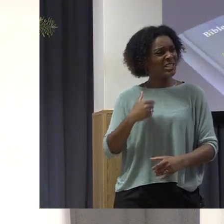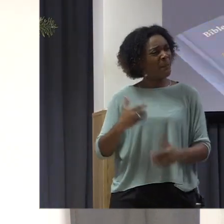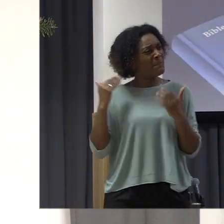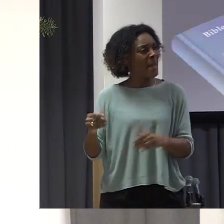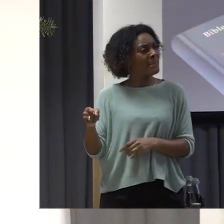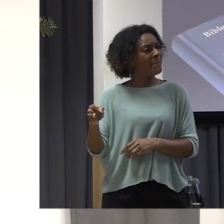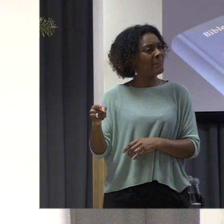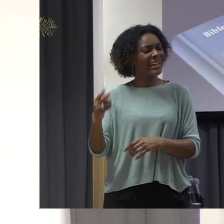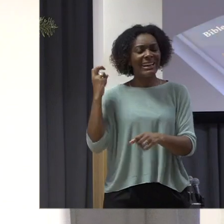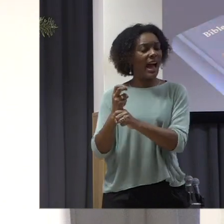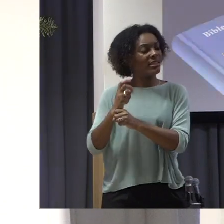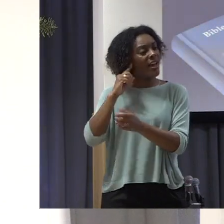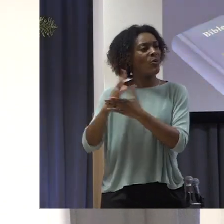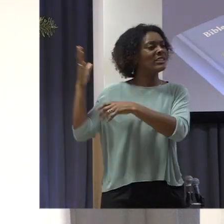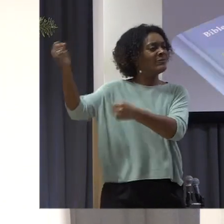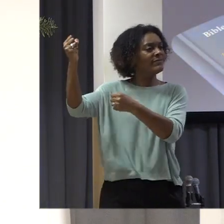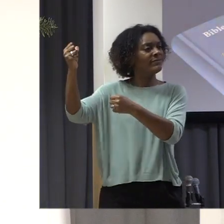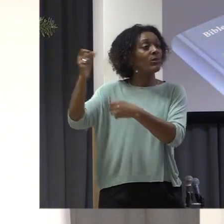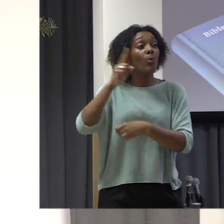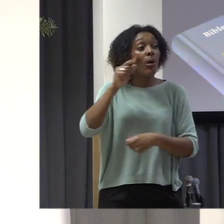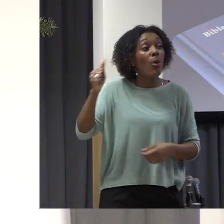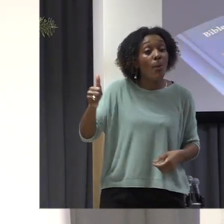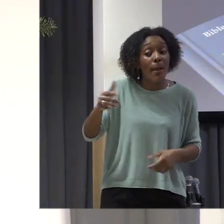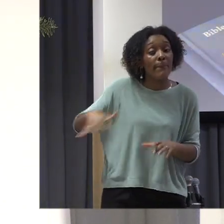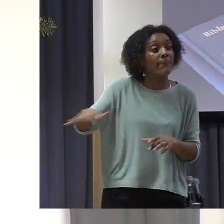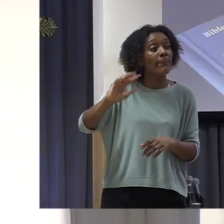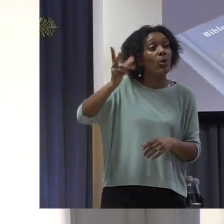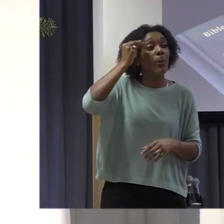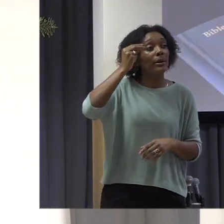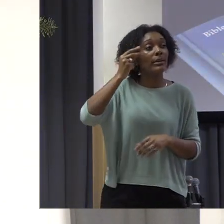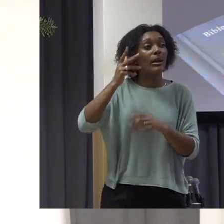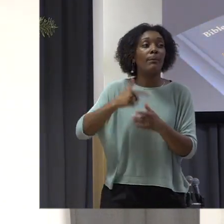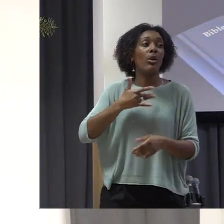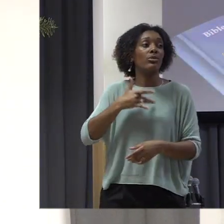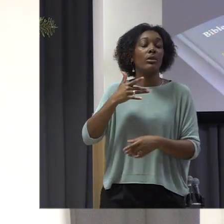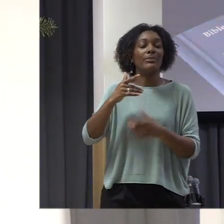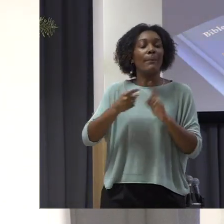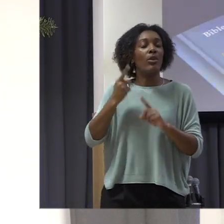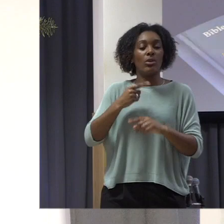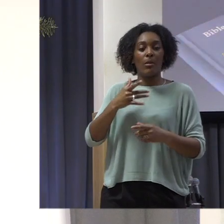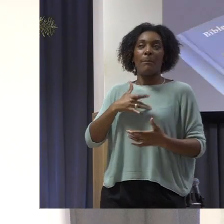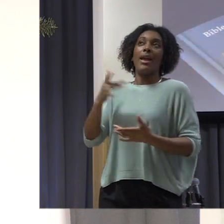ont compris l'importance de rechercher à plaire à Dieu.